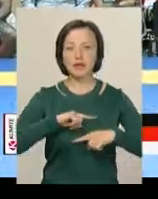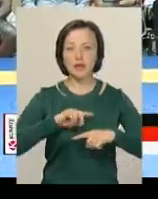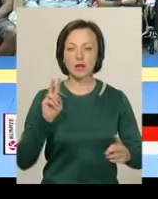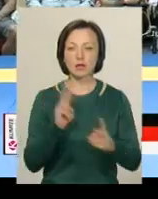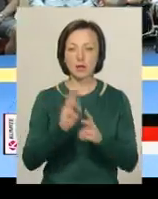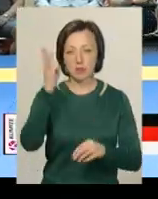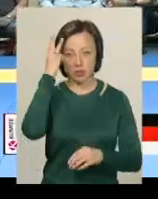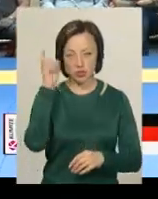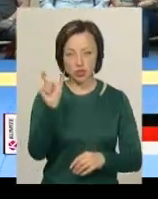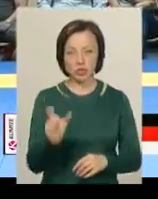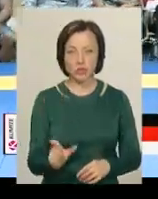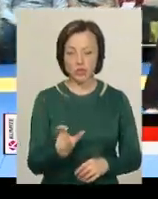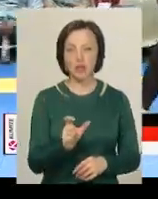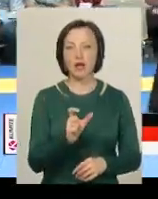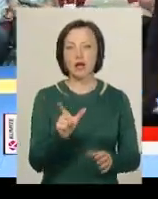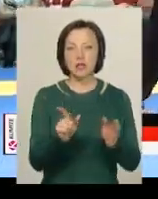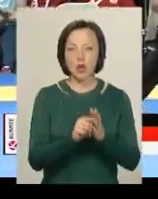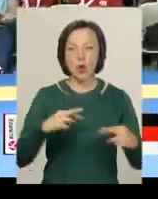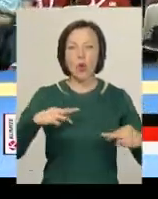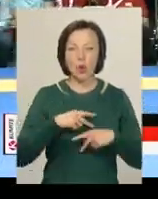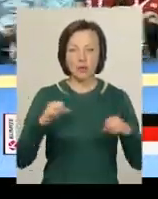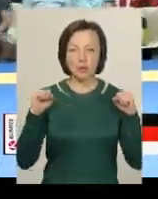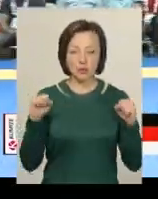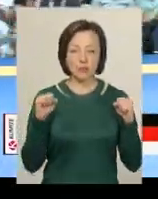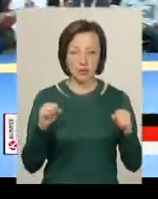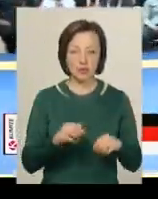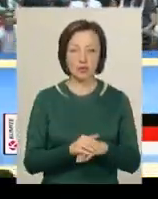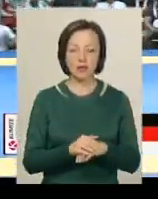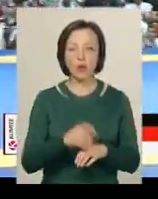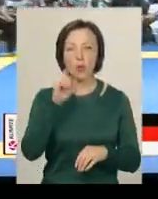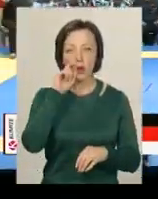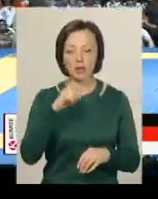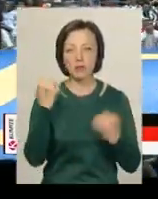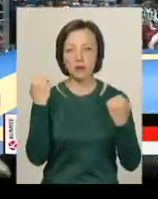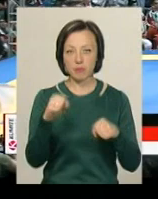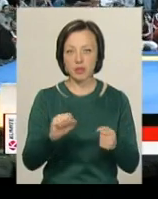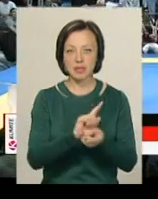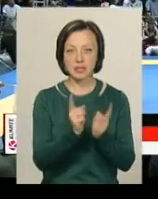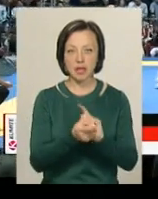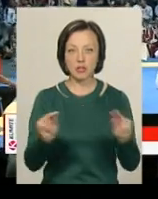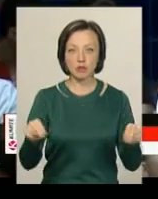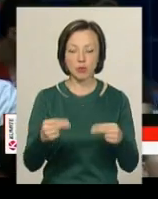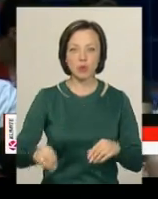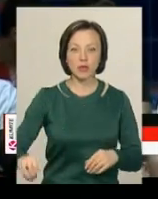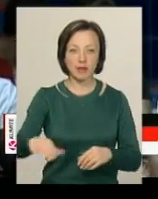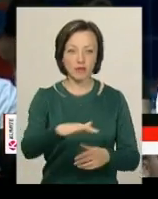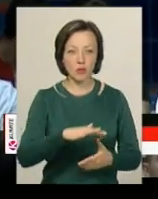сутичка хмельничанки Альони Вересняк з угорською спортсменкою Тінеєю Беренці, яку українка перемогла і стала чемпіонкою